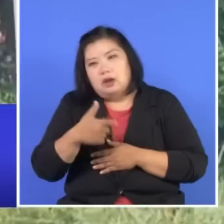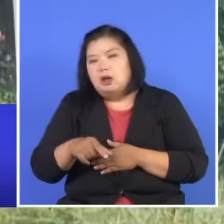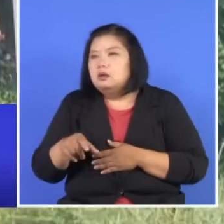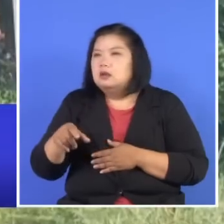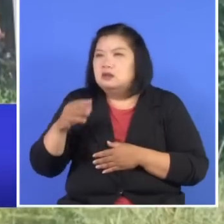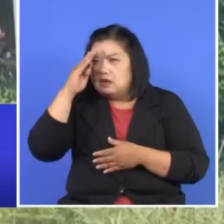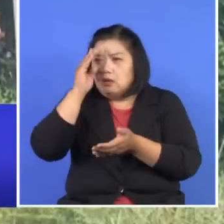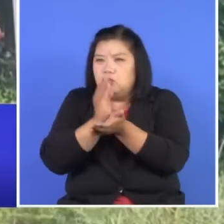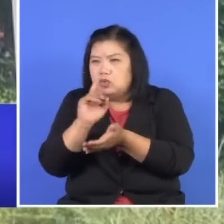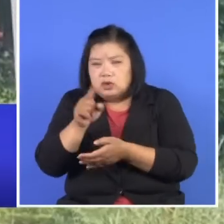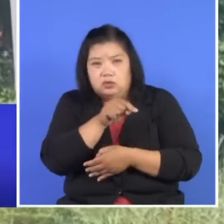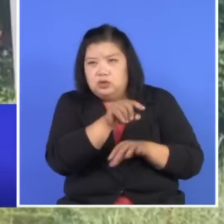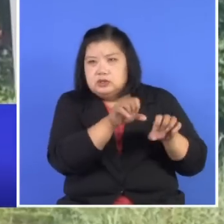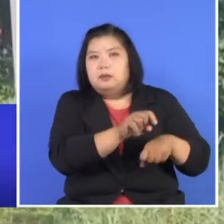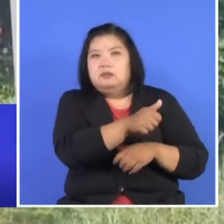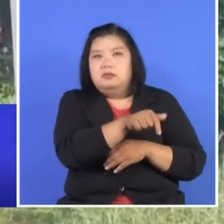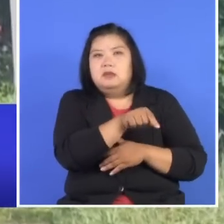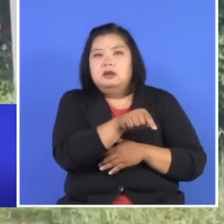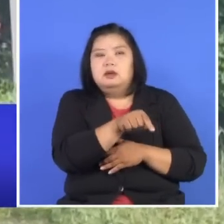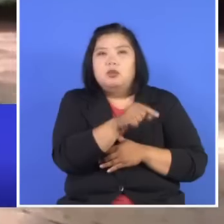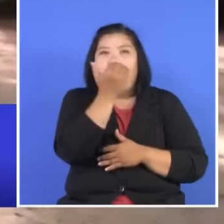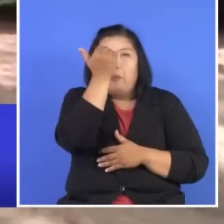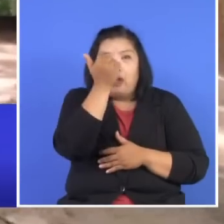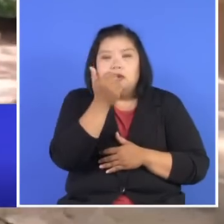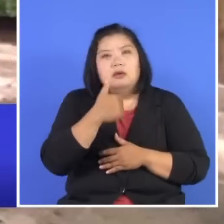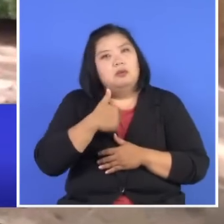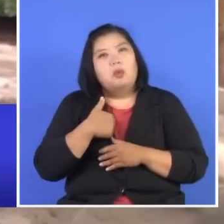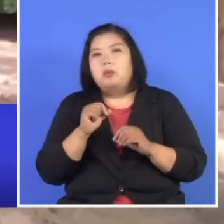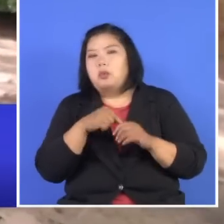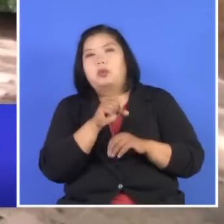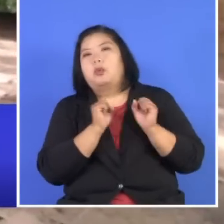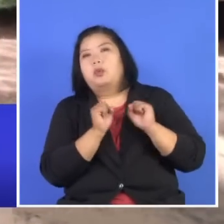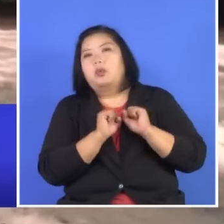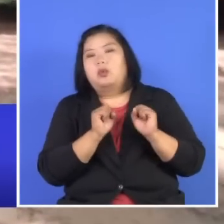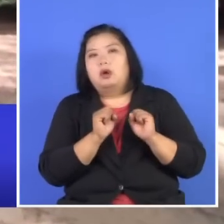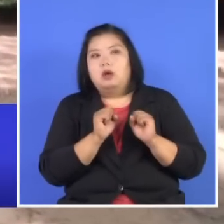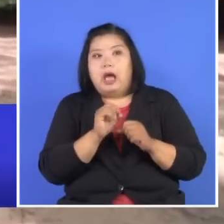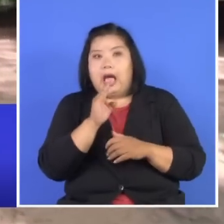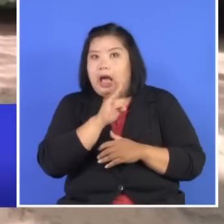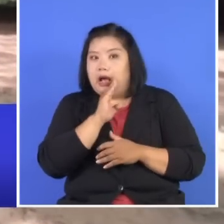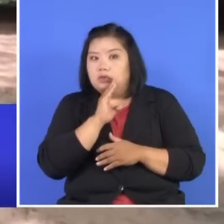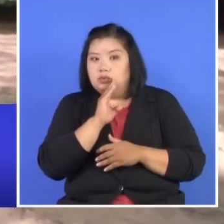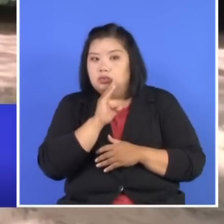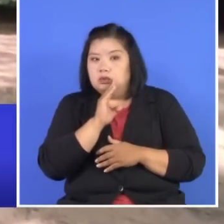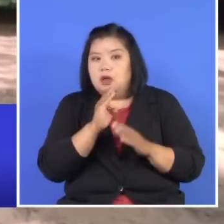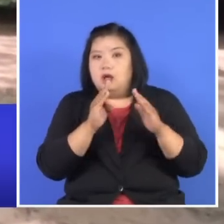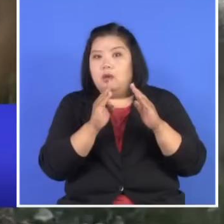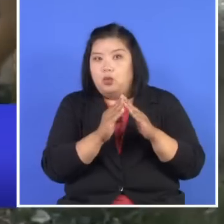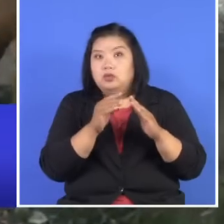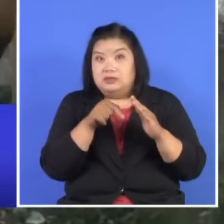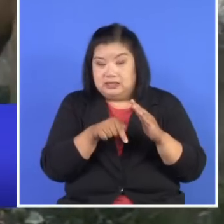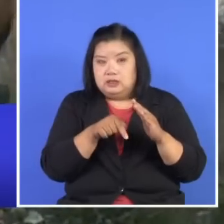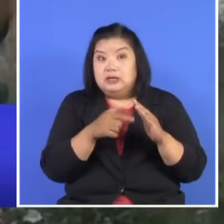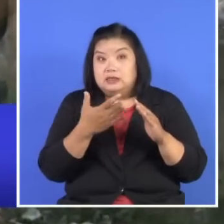ในคนร้ายมาหน่อยเถอะในเหมเนี่ยเพราะตอนนี้ไม่กล้าจะออกไปบิณฑบาตแล้วเพราะว่าถ้าออกไปบิณฑบาตแล้วทิ้งกุฏิไว้คือตราบใด